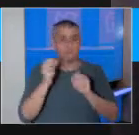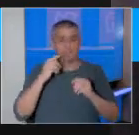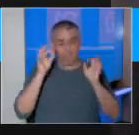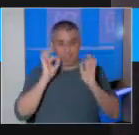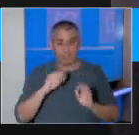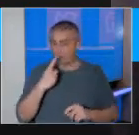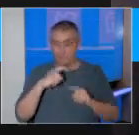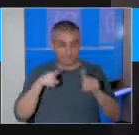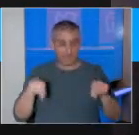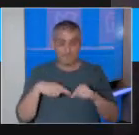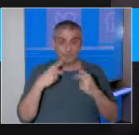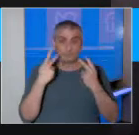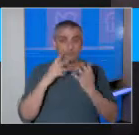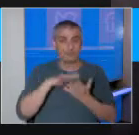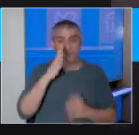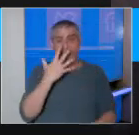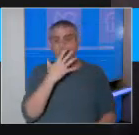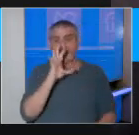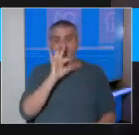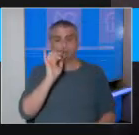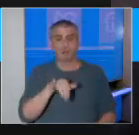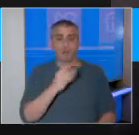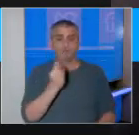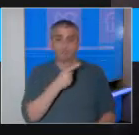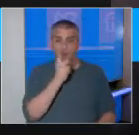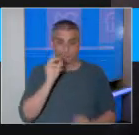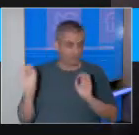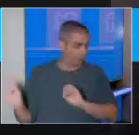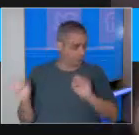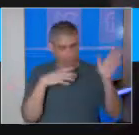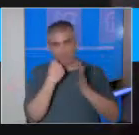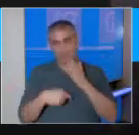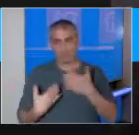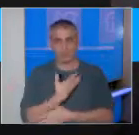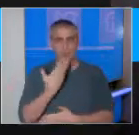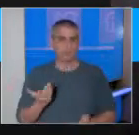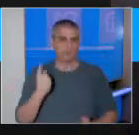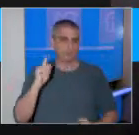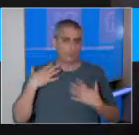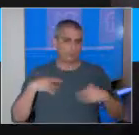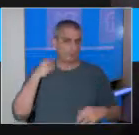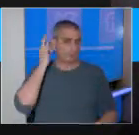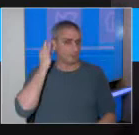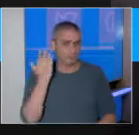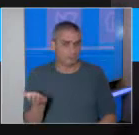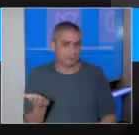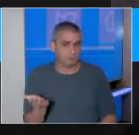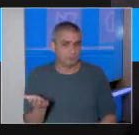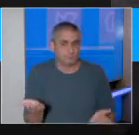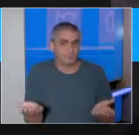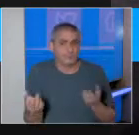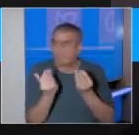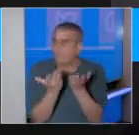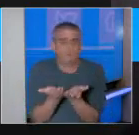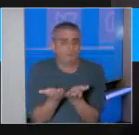ממוצעת של 100 מטר, שווי המלאי הוא 500 אלף שקל. הוא צריך להזיז אותו ולקנות מלאי אחר. כולנו באופנת נשים דרך אגב. והדבר